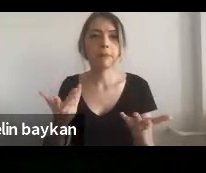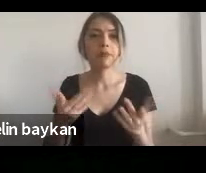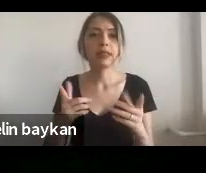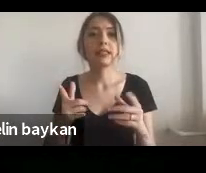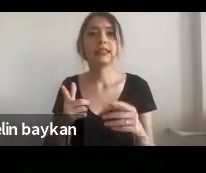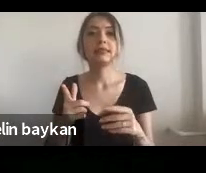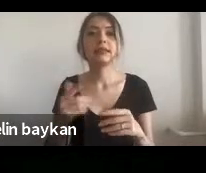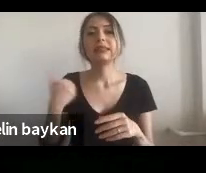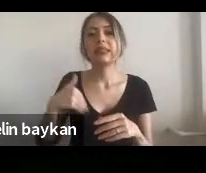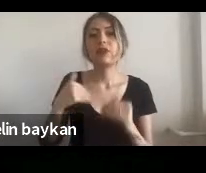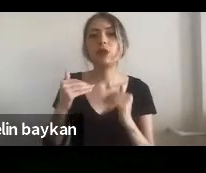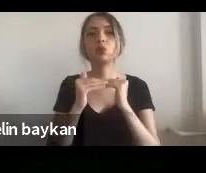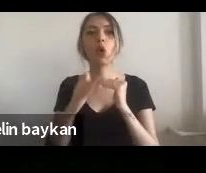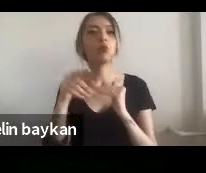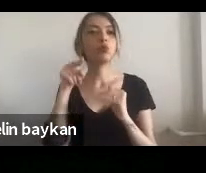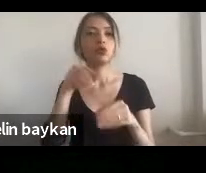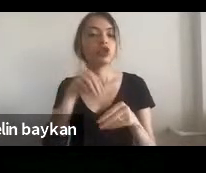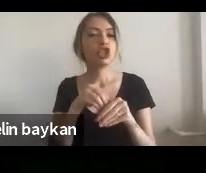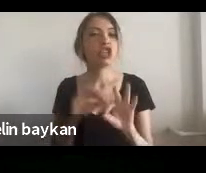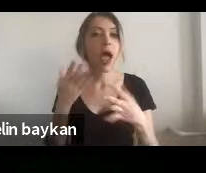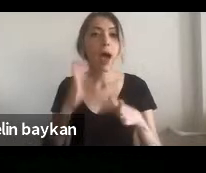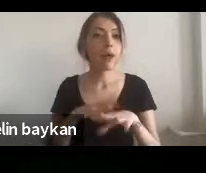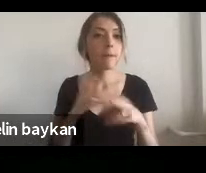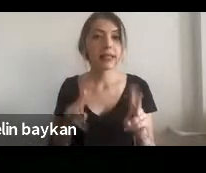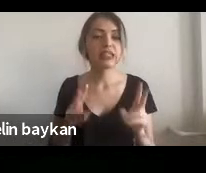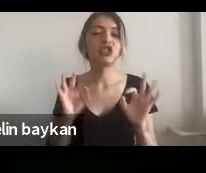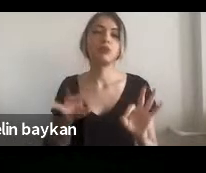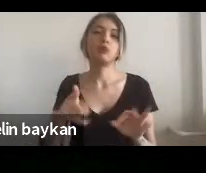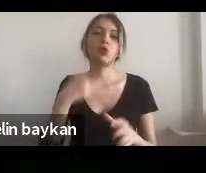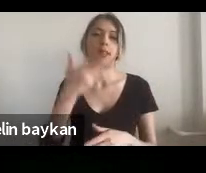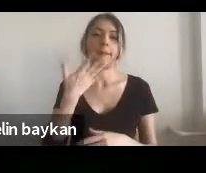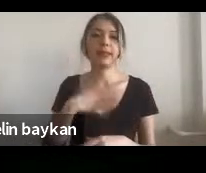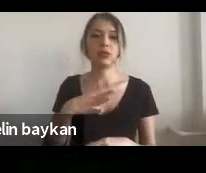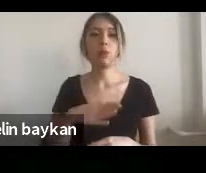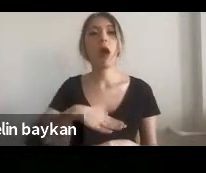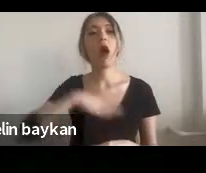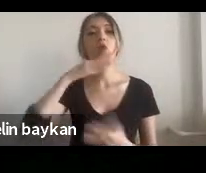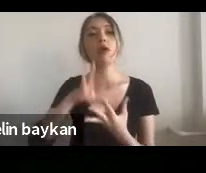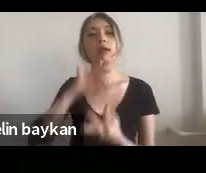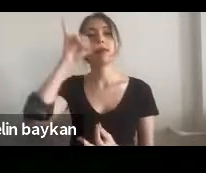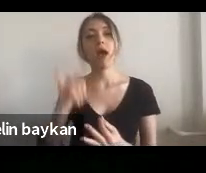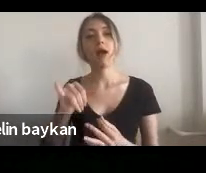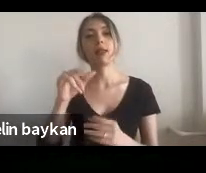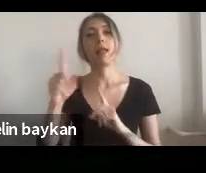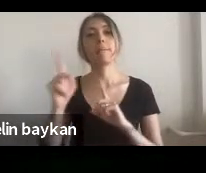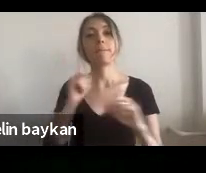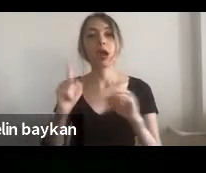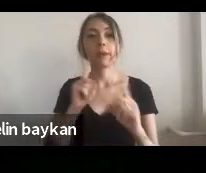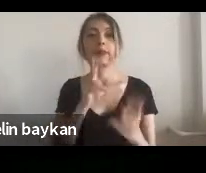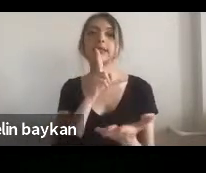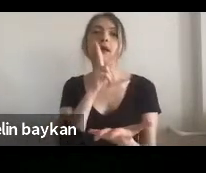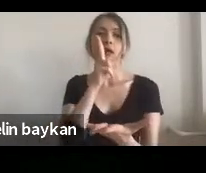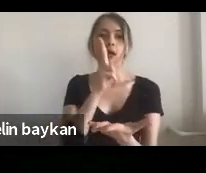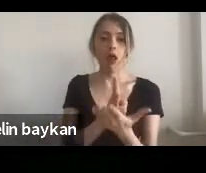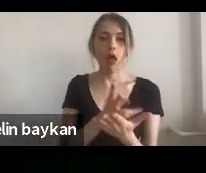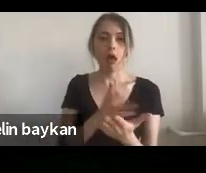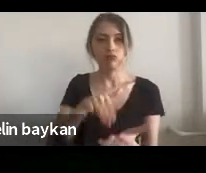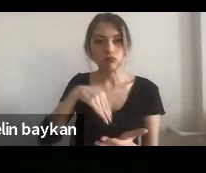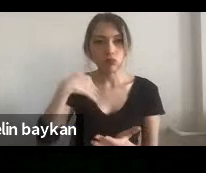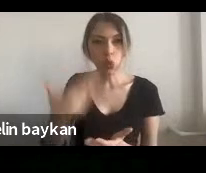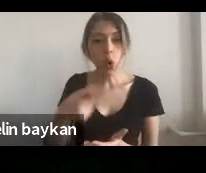toplum buna nasıl müdahale olabilir? Bu kısmına gelebiliriz. Avrupa İnsan Hakları Mahkemesi bir karar verdiği zaman bu